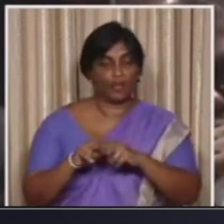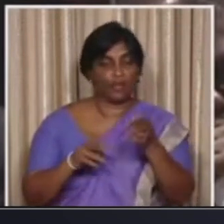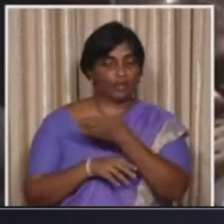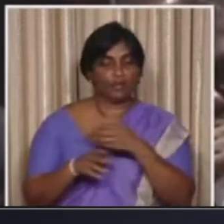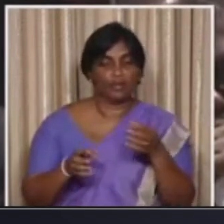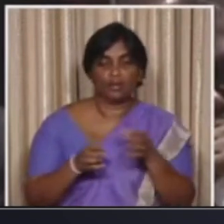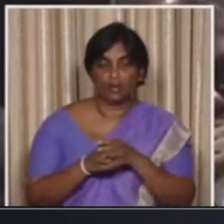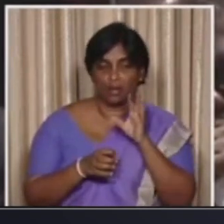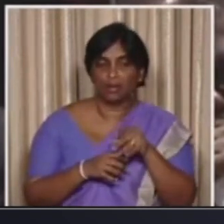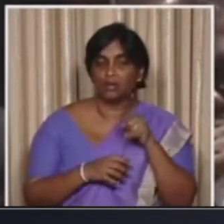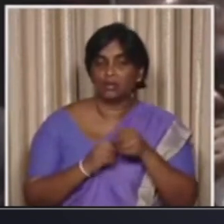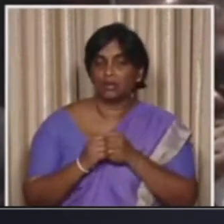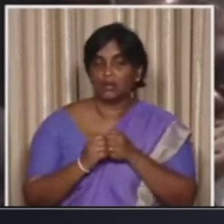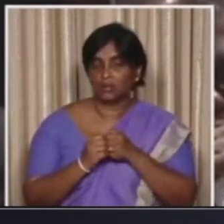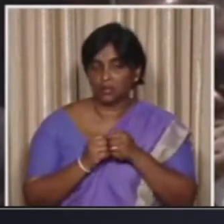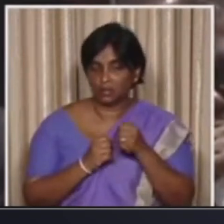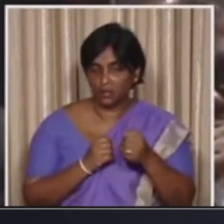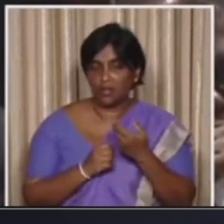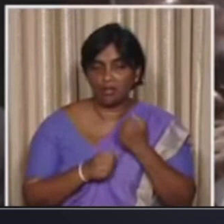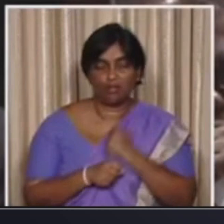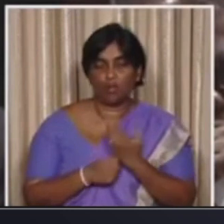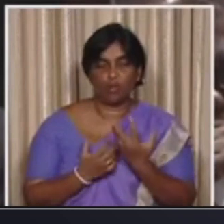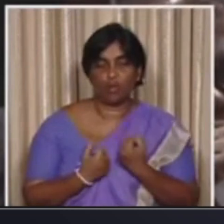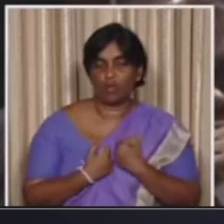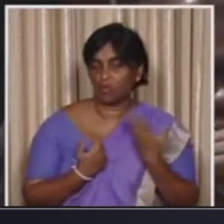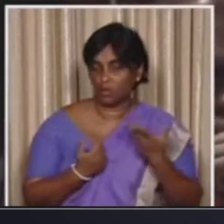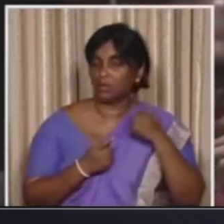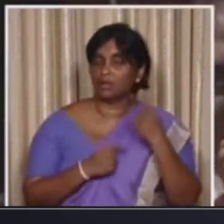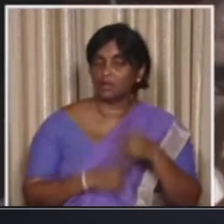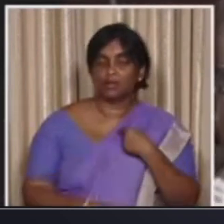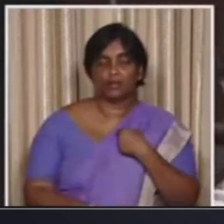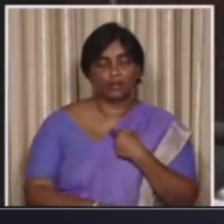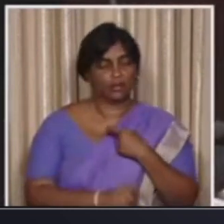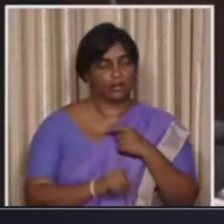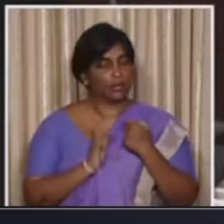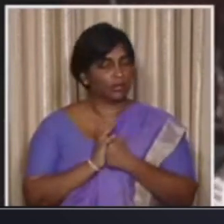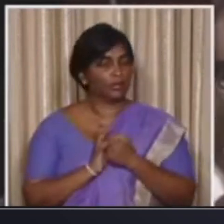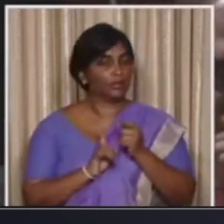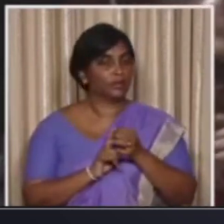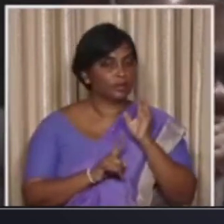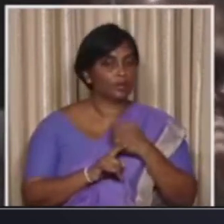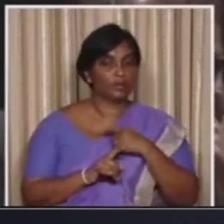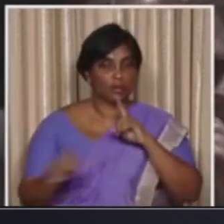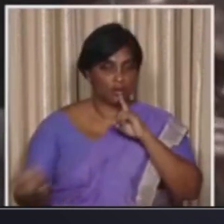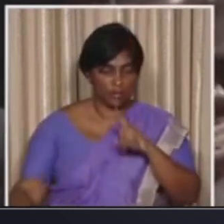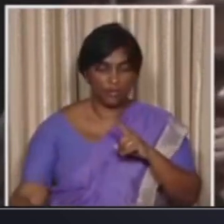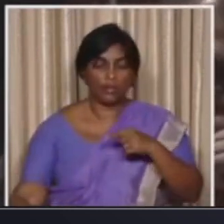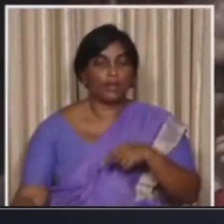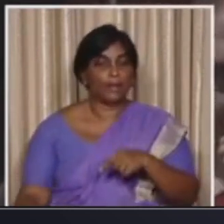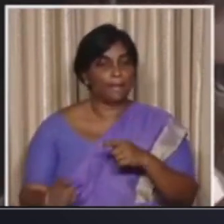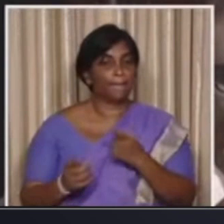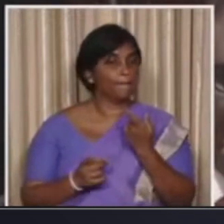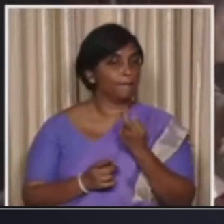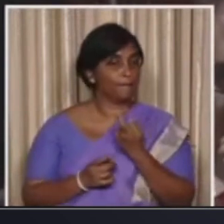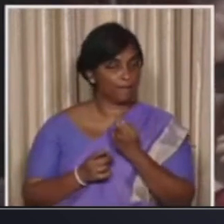හිඳින නිසා මේවට යන්න ආණ්ඩුවට කිසිම වමනාවක් නැහැ. අනිත් ගරු සභාපතිතුමනි අපි කියන්න ඕනේ මේ